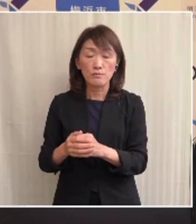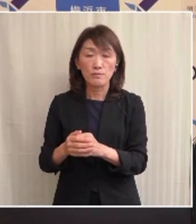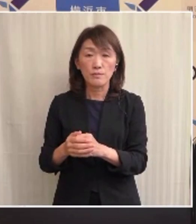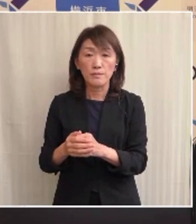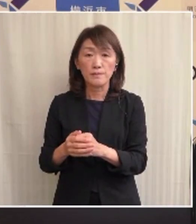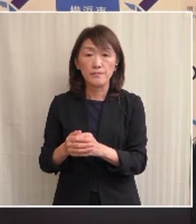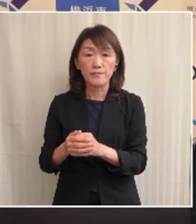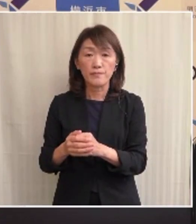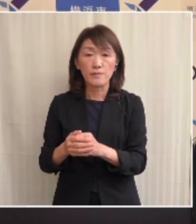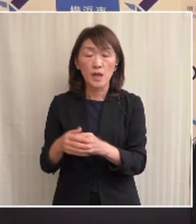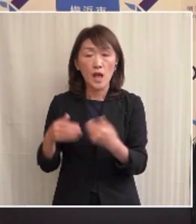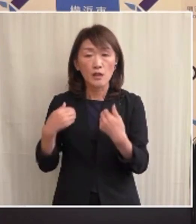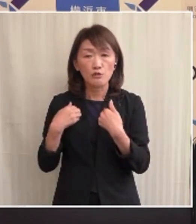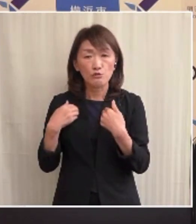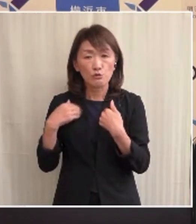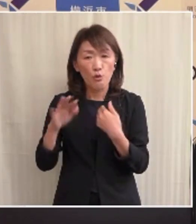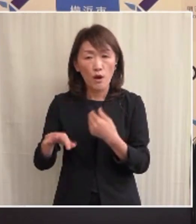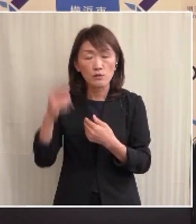んですけど、